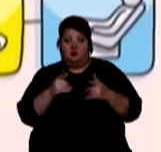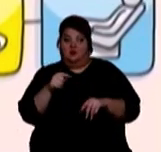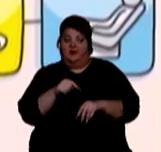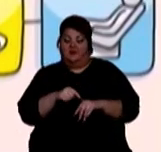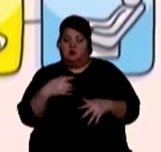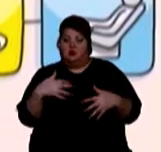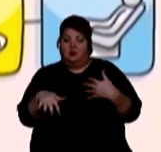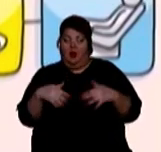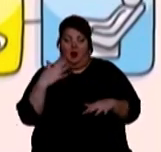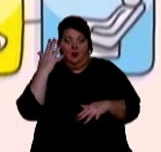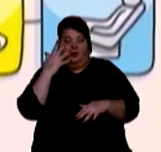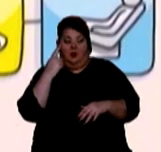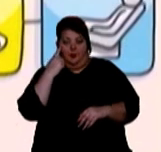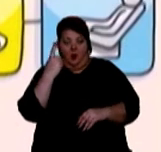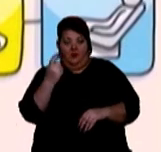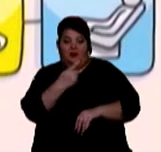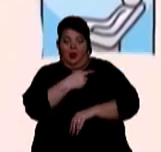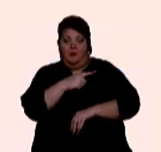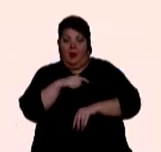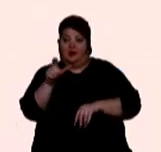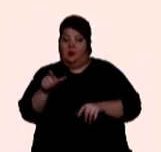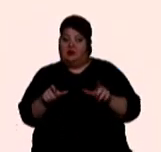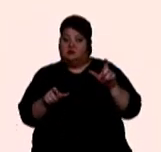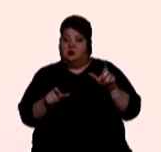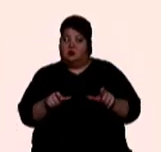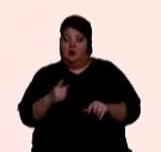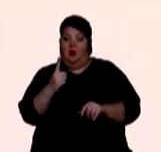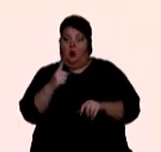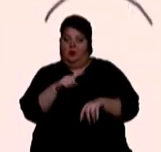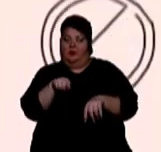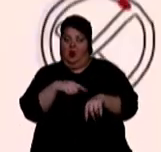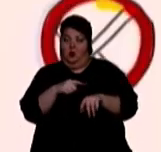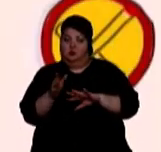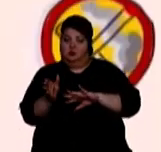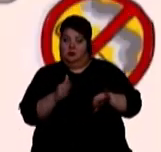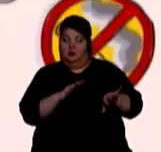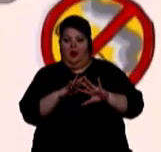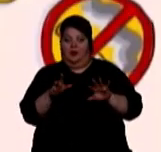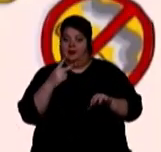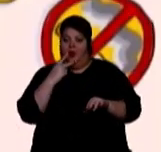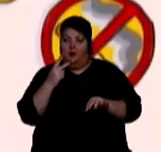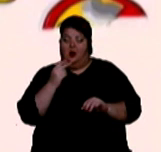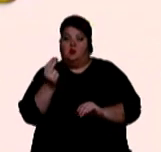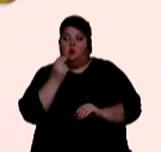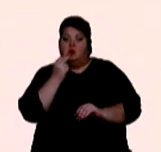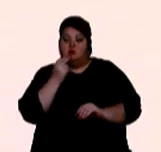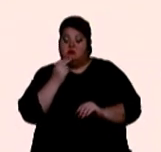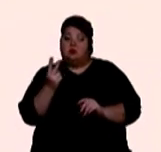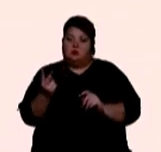відчуваєте слабкість, повідомте медперсонал. 1 година. Не паліть, поснідайте